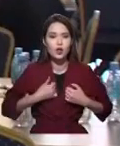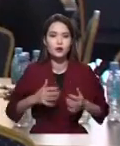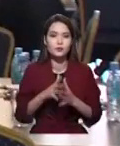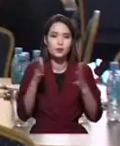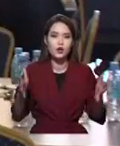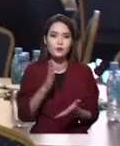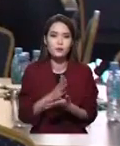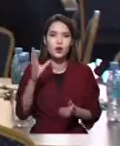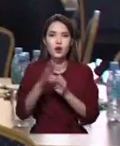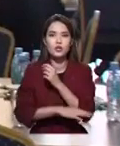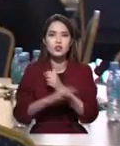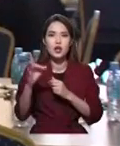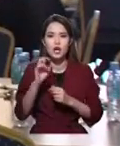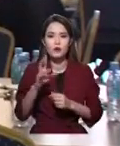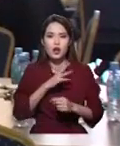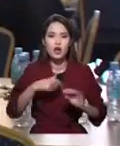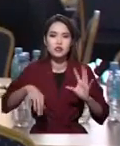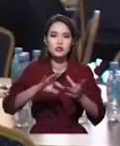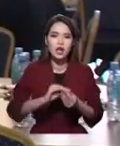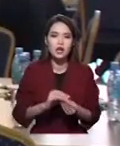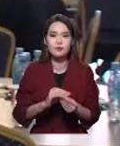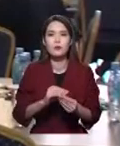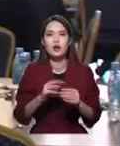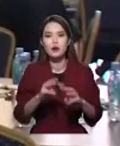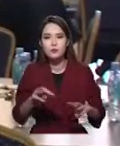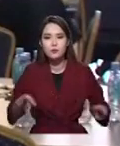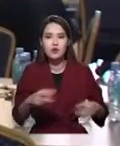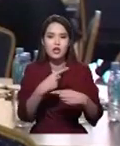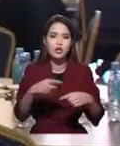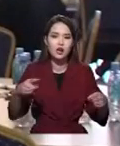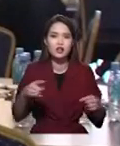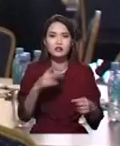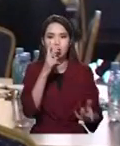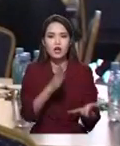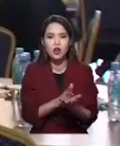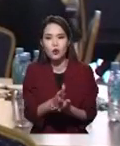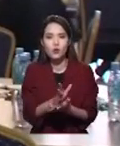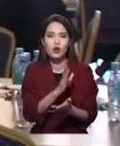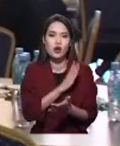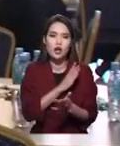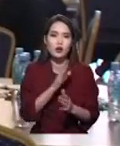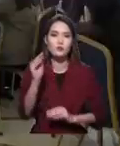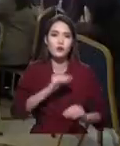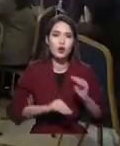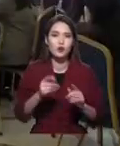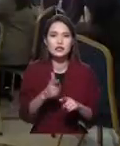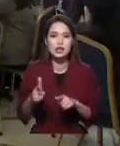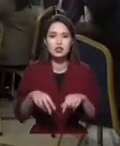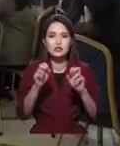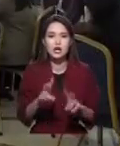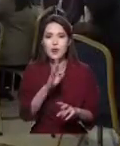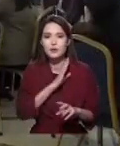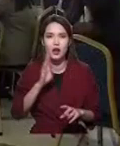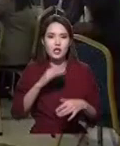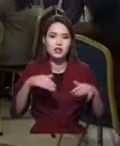салада белсенділік танытып жүрген барлық өңірдегі нәзік жандыларымыз Бурабайда бас қосты. Пікір алмасып, ұсыныстарын ортаға салды. Әйелдер қанаты